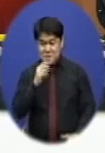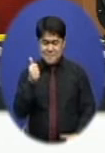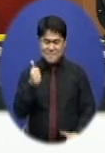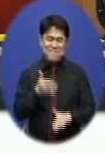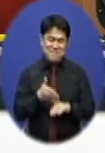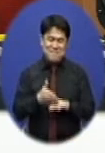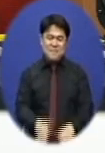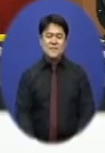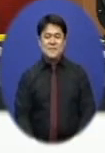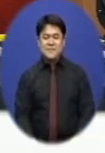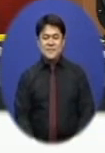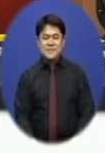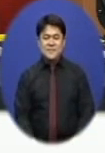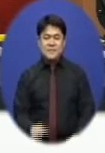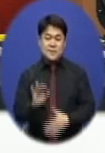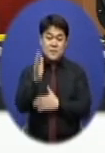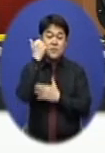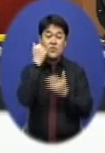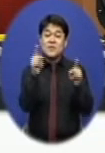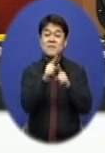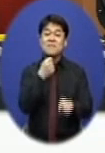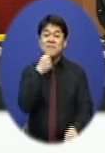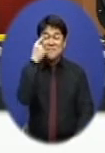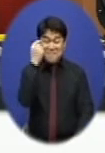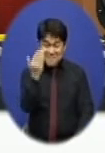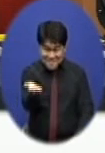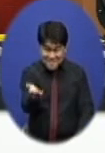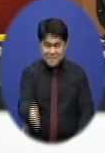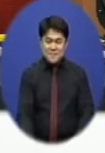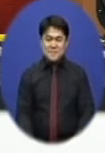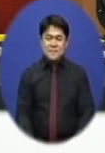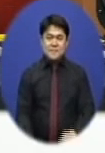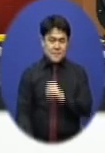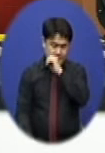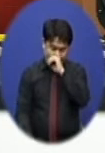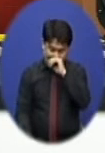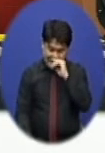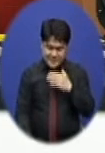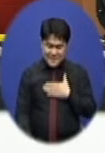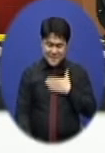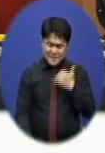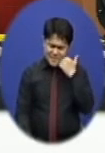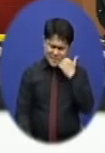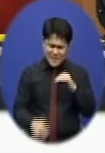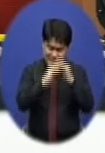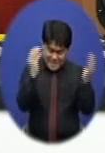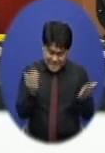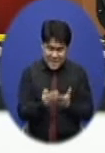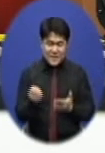감사합니다. 네, 이분이 받으셔야죠. 자, 오늘의 이 영광을 누구와 함께하고 싶습니까? 저를 아는 모든 분들하고요.